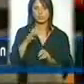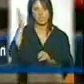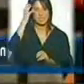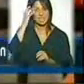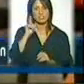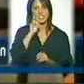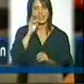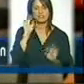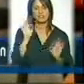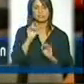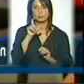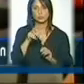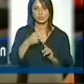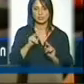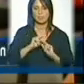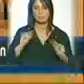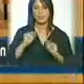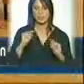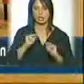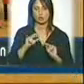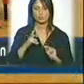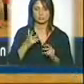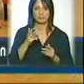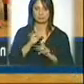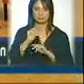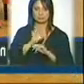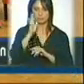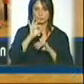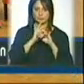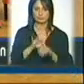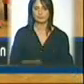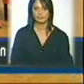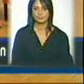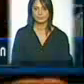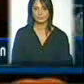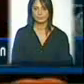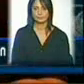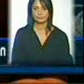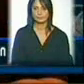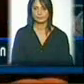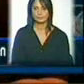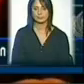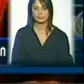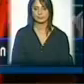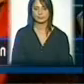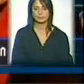თელავში ახალგაზრდა მუსიკოსებისა და პედაგოგებისთვის მასტერ კლასებსაც ჩაატარებენ.